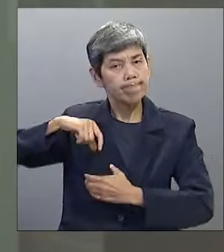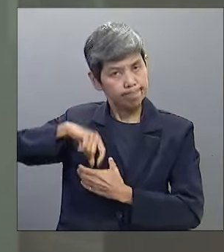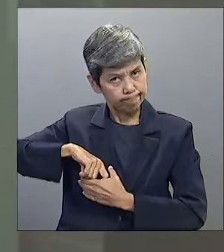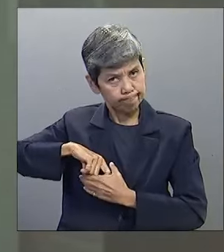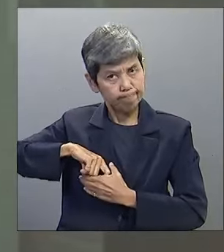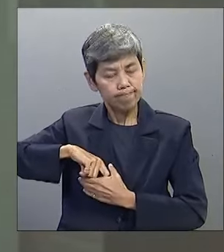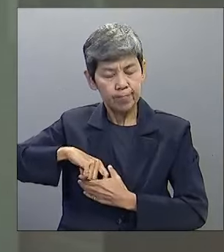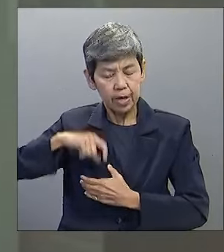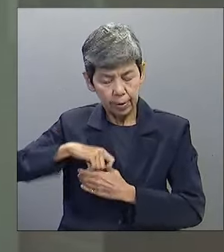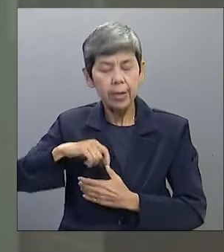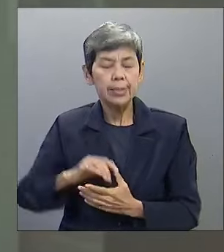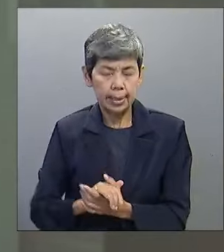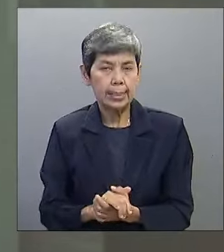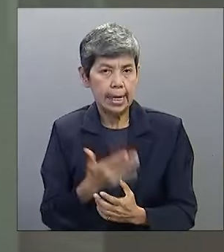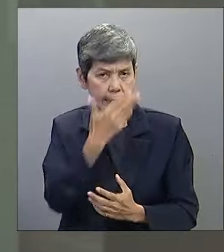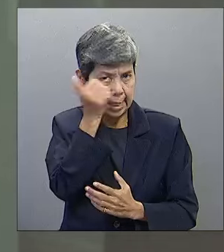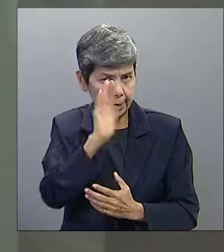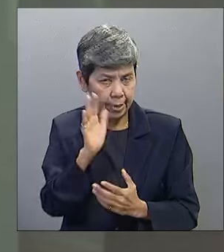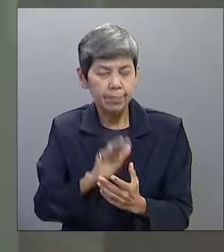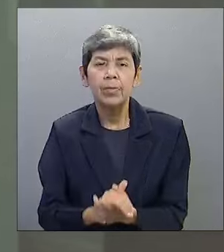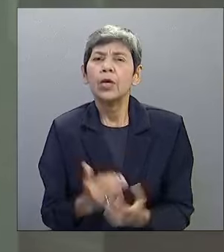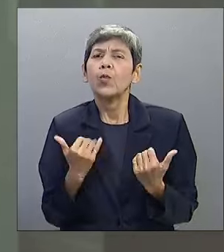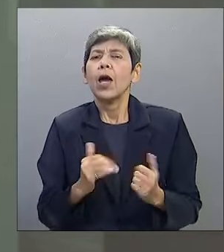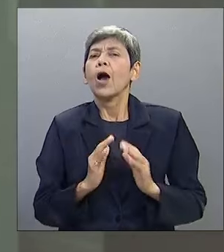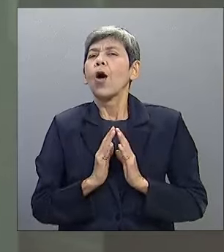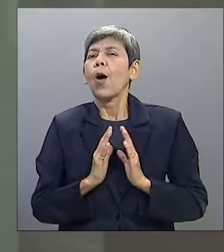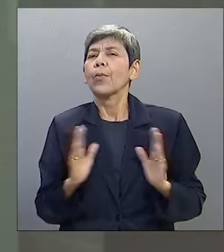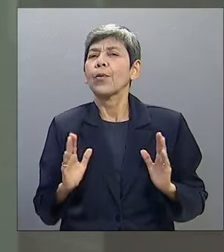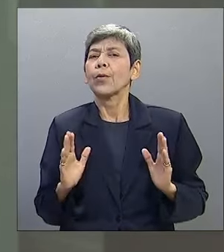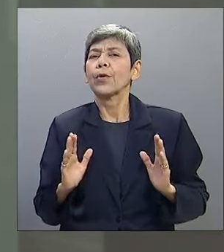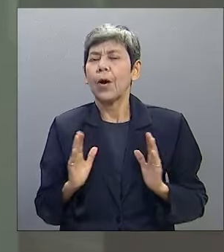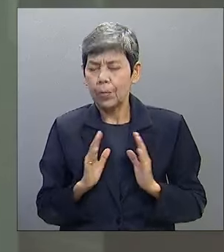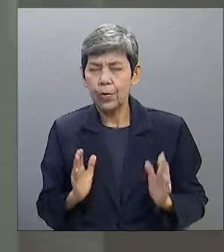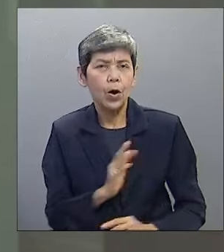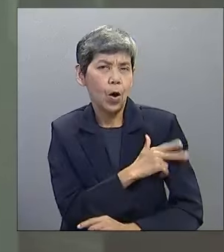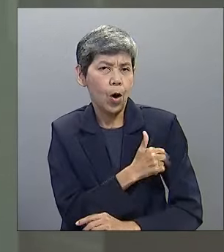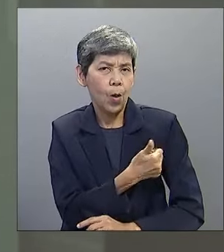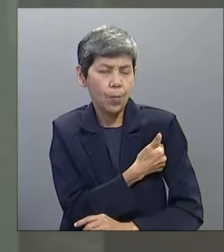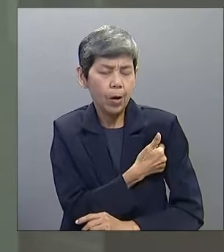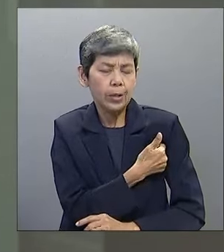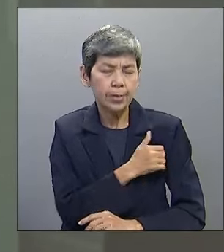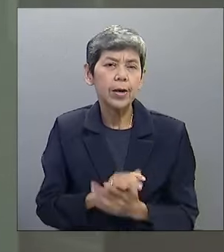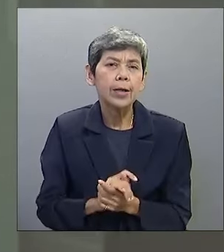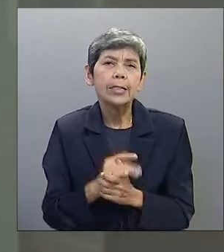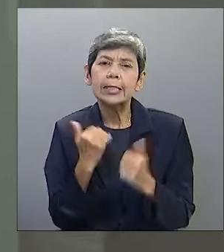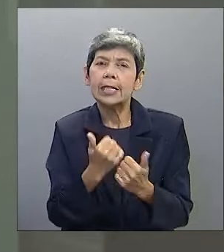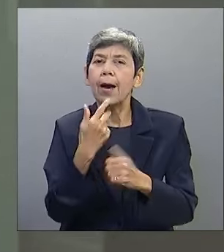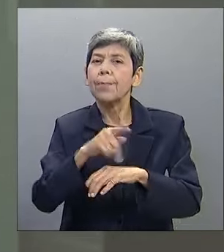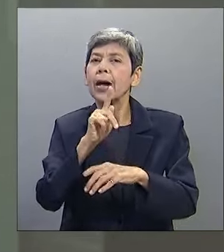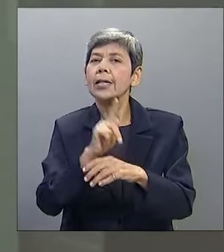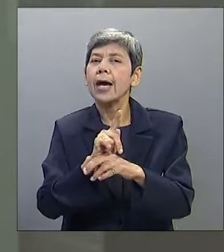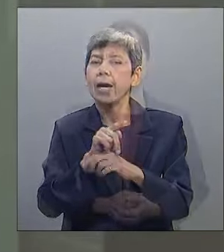ำหรับเรื่องของการใช้ชีวิตด้วยนะคะคุณผู้ชมวันนี้ต้องขอบพระคุณค่ะศาสตราจารย์วุฒิคุณนายแพทย์ศักดิ์ชัยวงศ์กิติรัตน์ประธาน